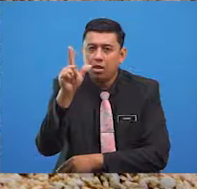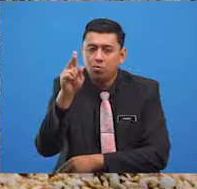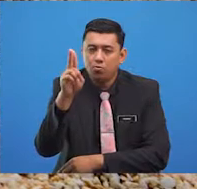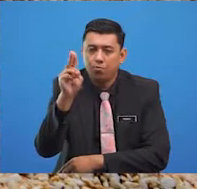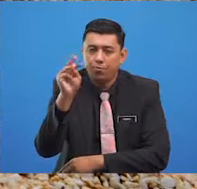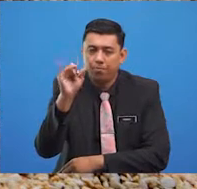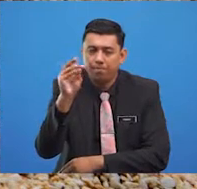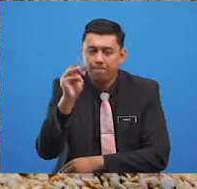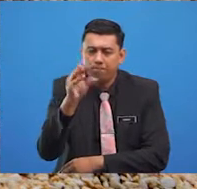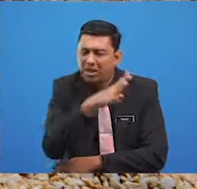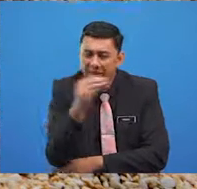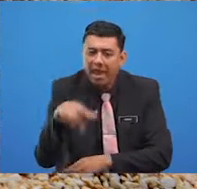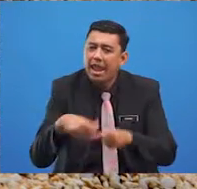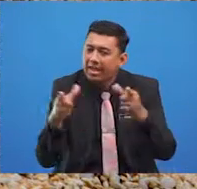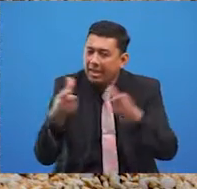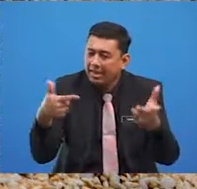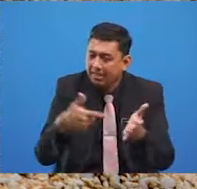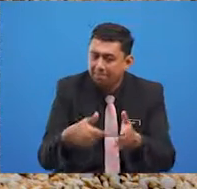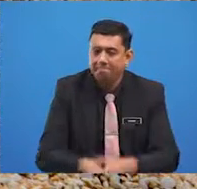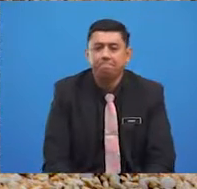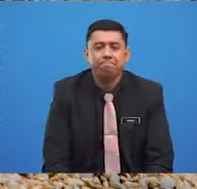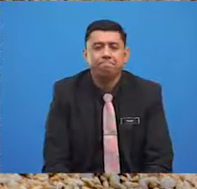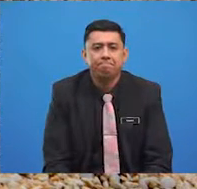beris dan tanah pasir.